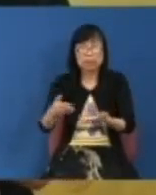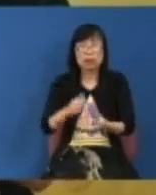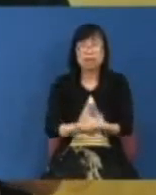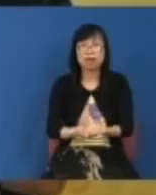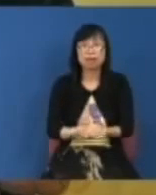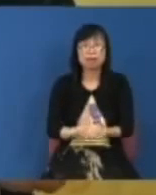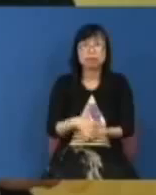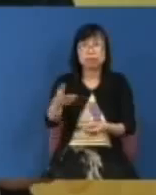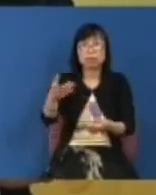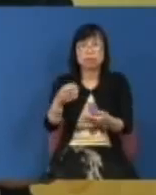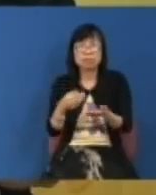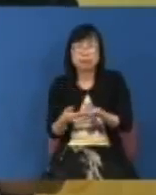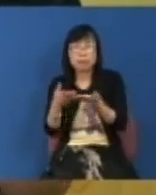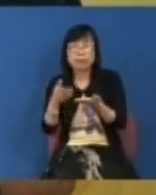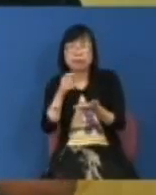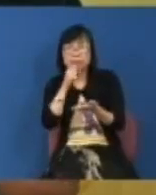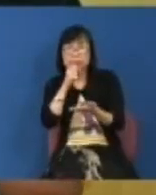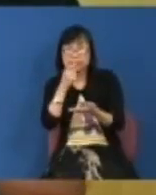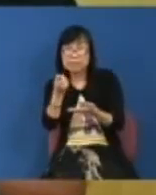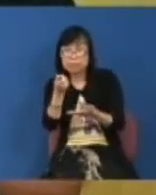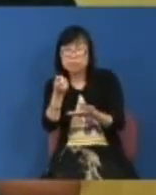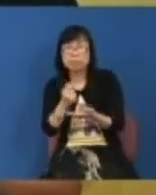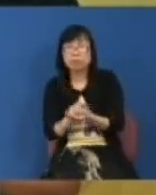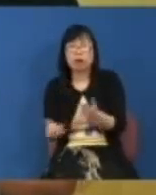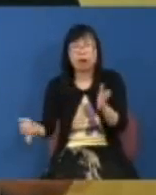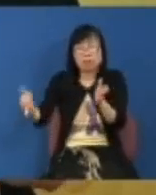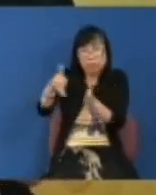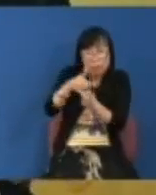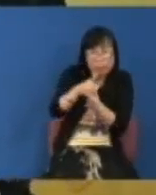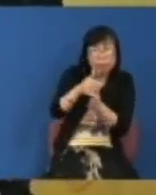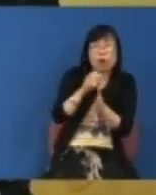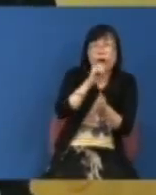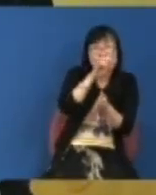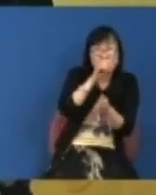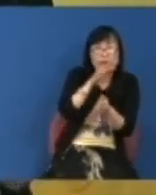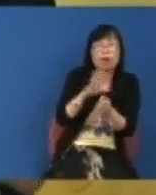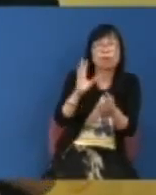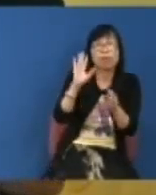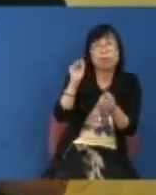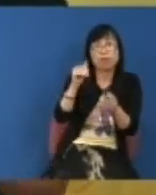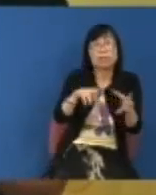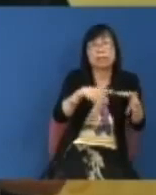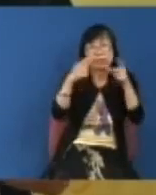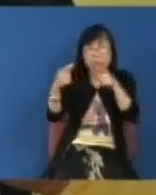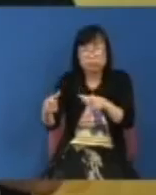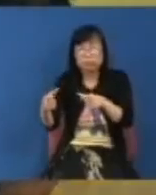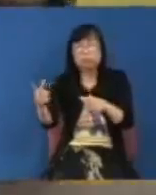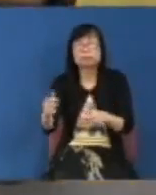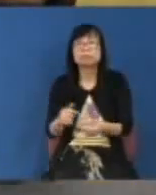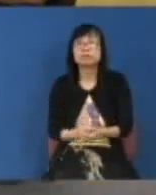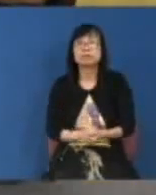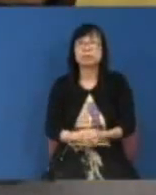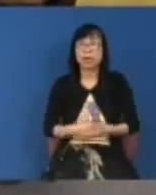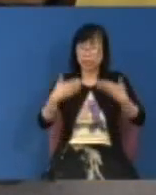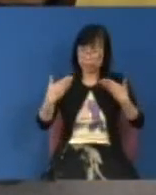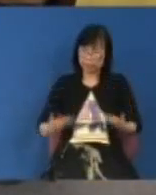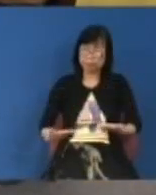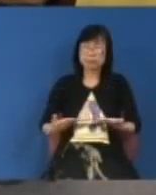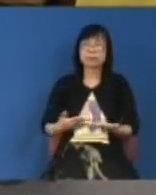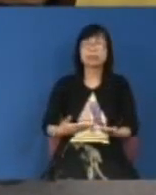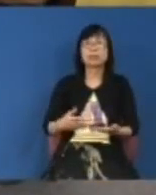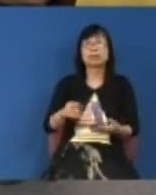一扇門，佢有機會攝咗位入去同佢傾偈，跟住攞咗一個所謂好掂嘅方案拎出嚟。 唔係呢個就係佢而家今屆區議會嘅競